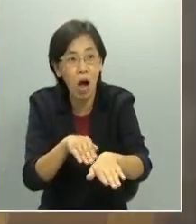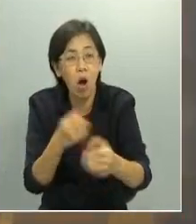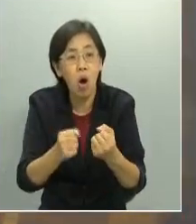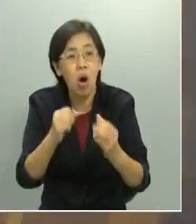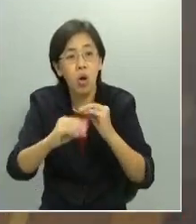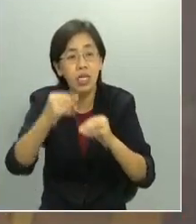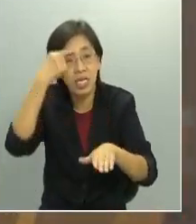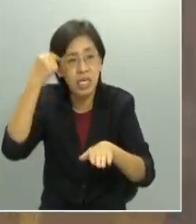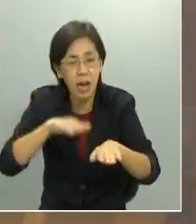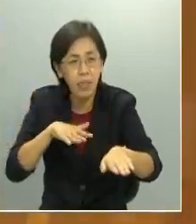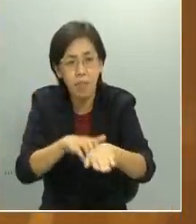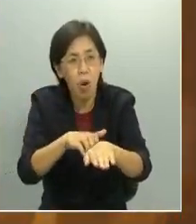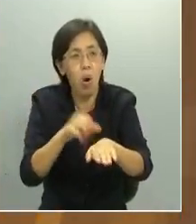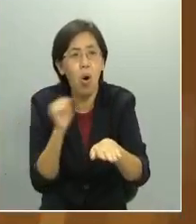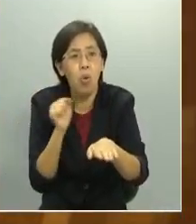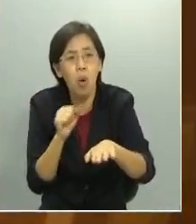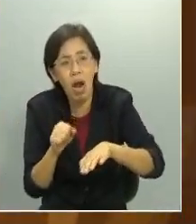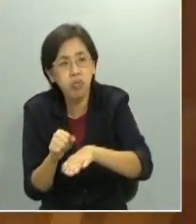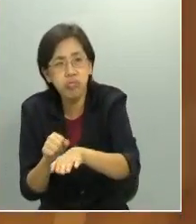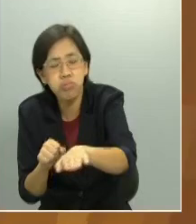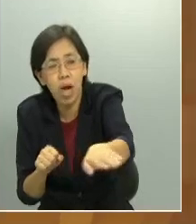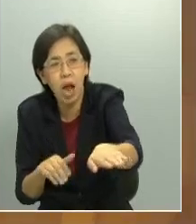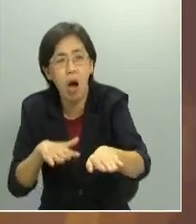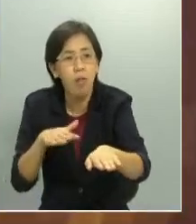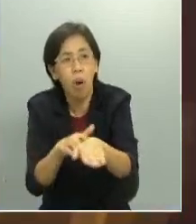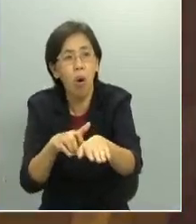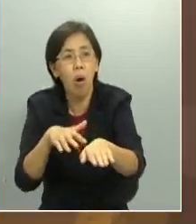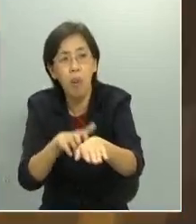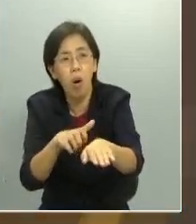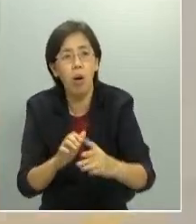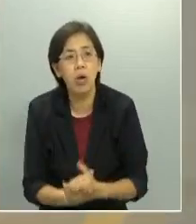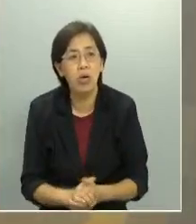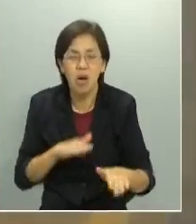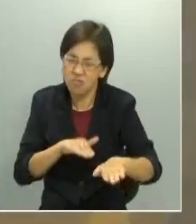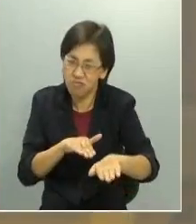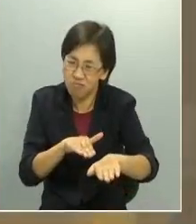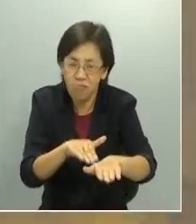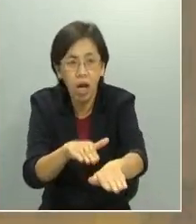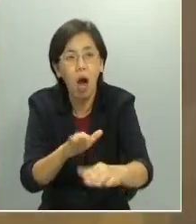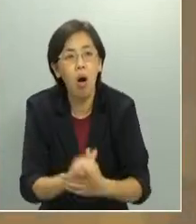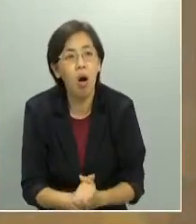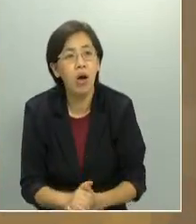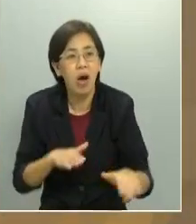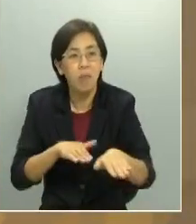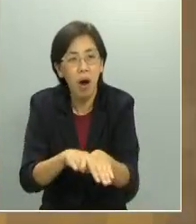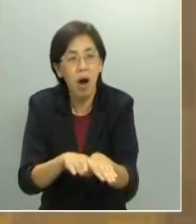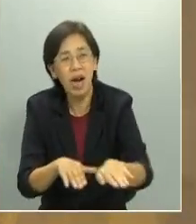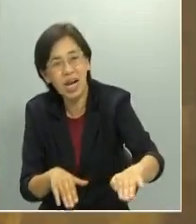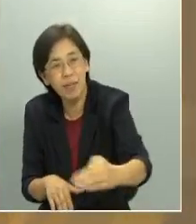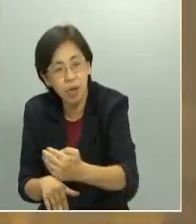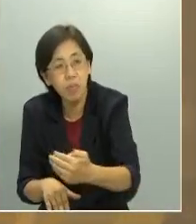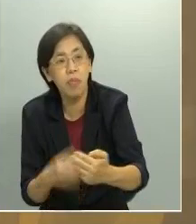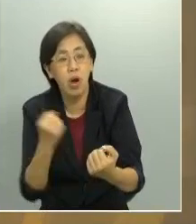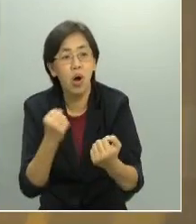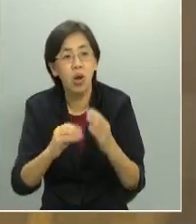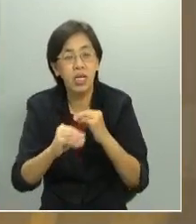ลัวเขาหนีบางทีชะลอบ้างก็ชนท้ายโค้งโค้งแล้วก็จี้ตูดพอไปถึงทางเบี่ยงกลับรถใต้สะพานรถเก๋งเร่งเครื่